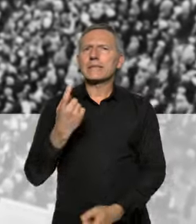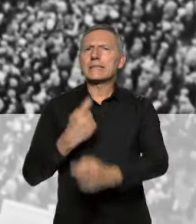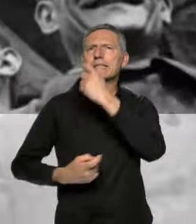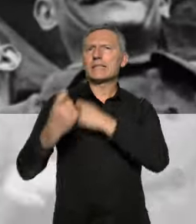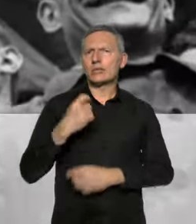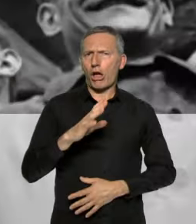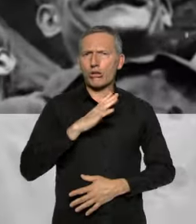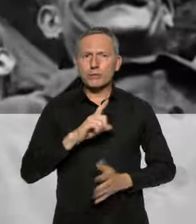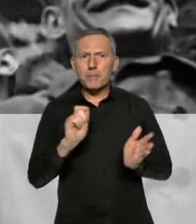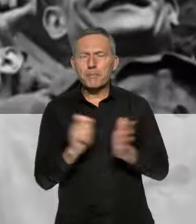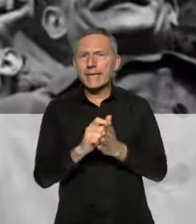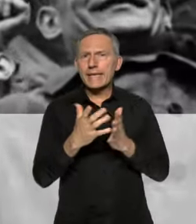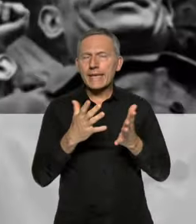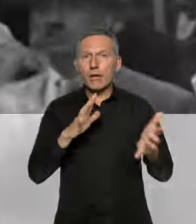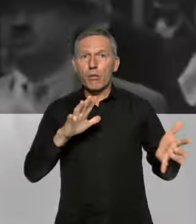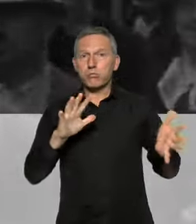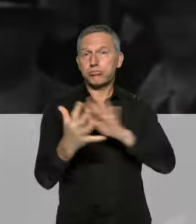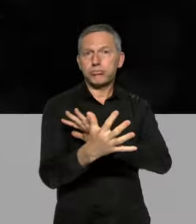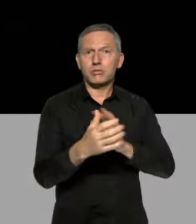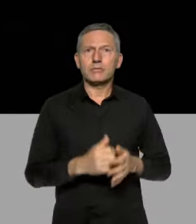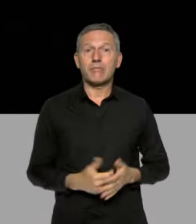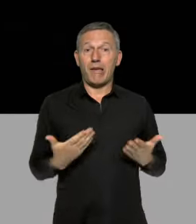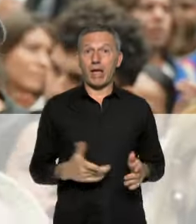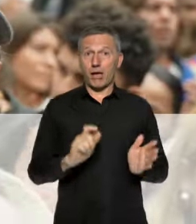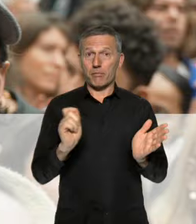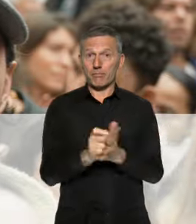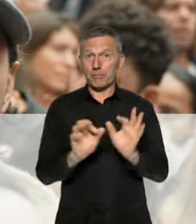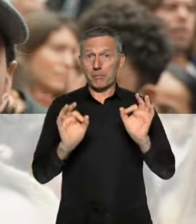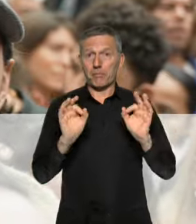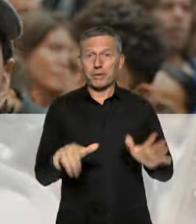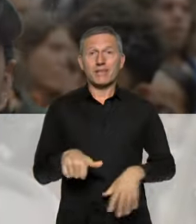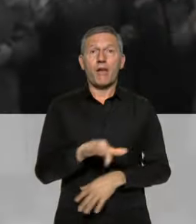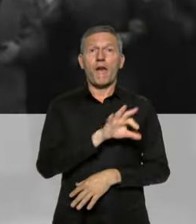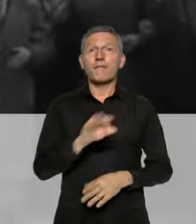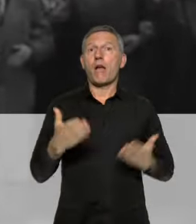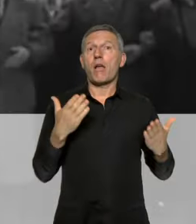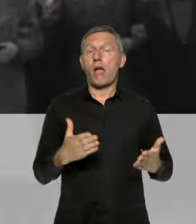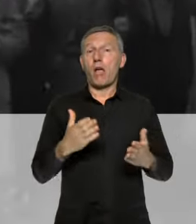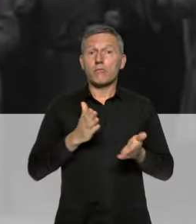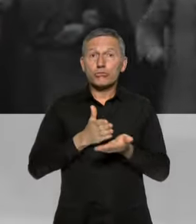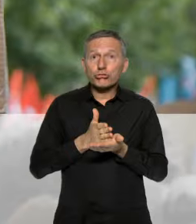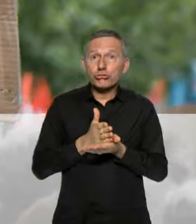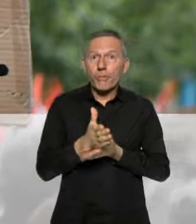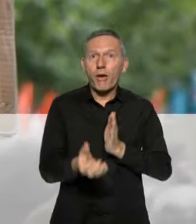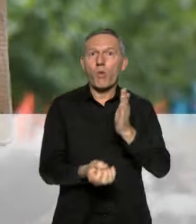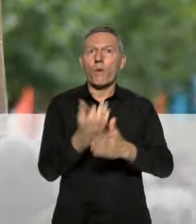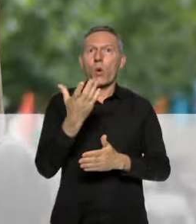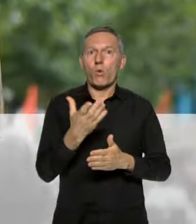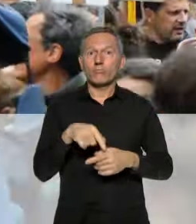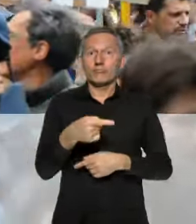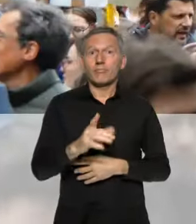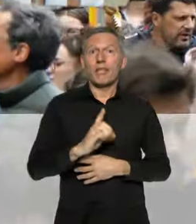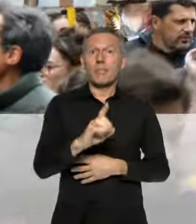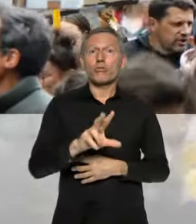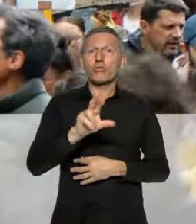Il y a dans l'histoire des moments de bascule. Nous y sommes. La France est aujourd'hui à la croisée des chemins.